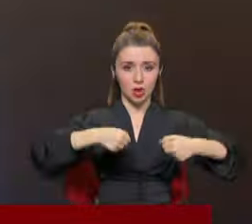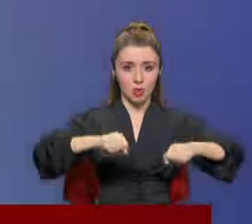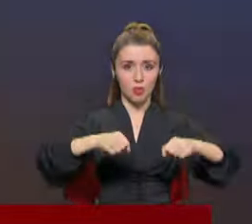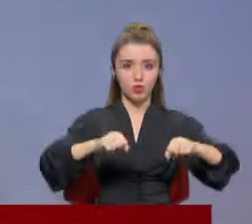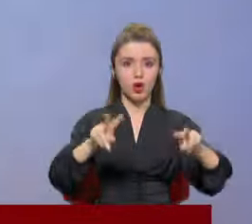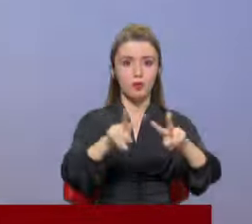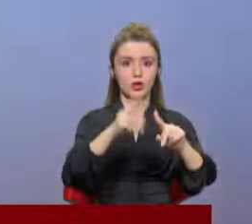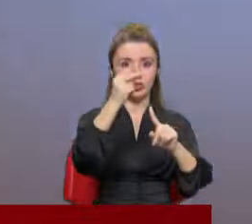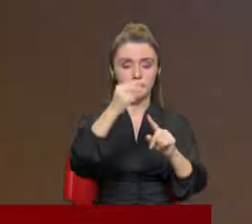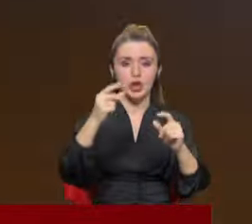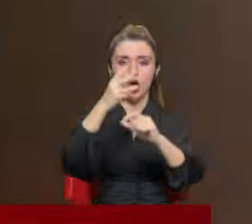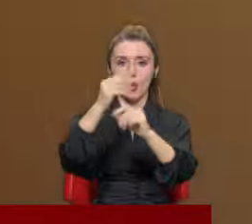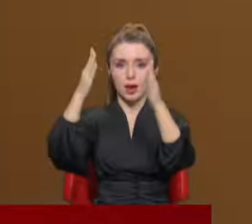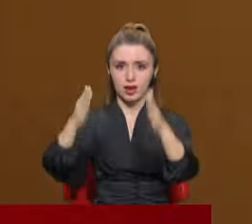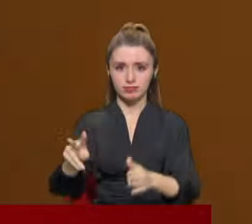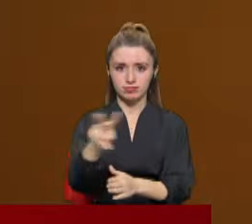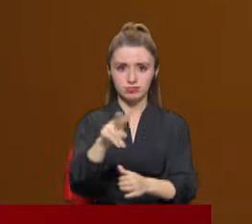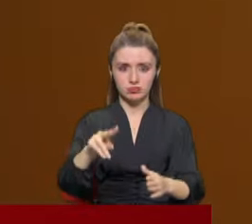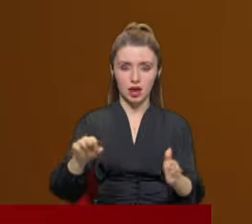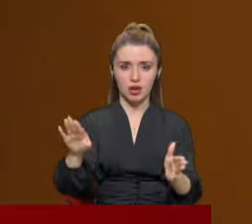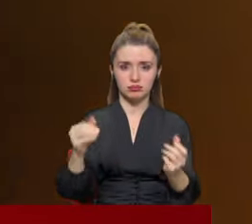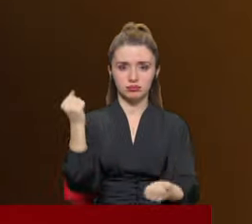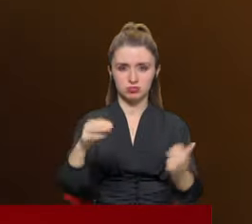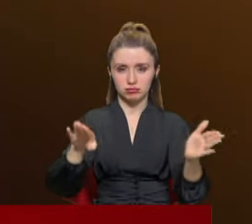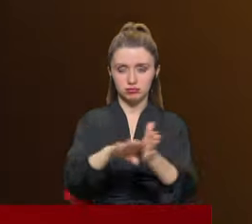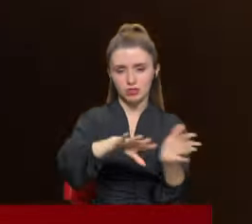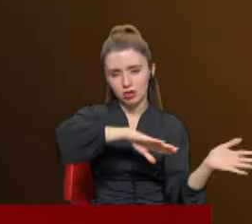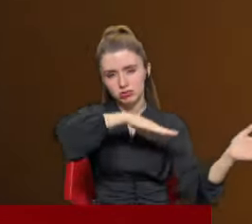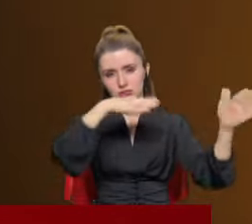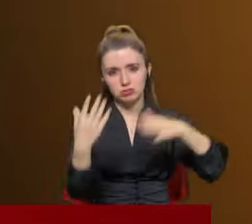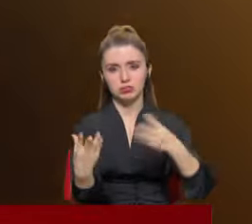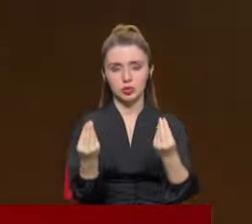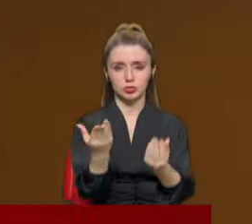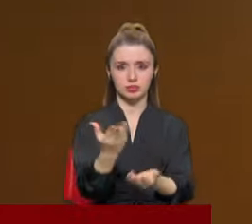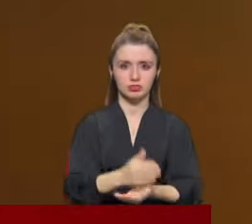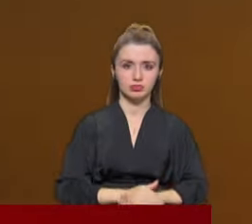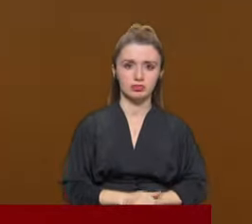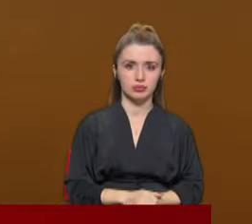Motosikletteki Mahsun İ ve Ömer Faruk K park halindeki otomobillere doğru savruldu. Oh!